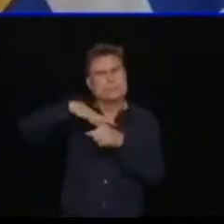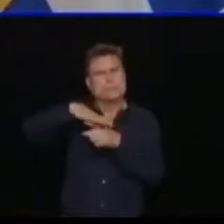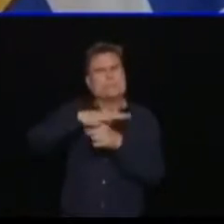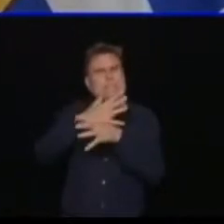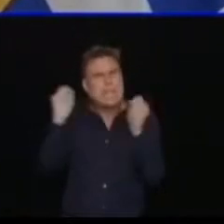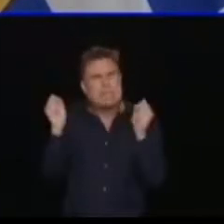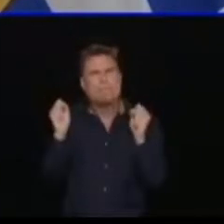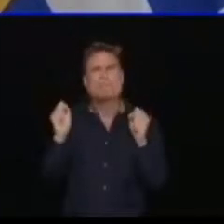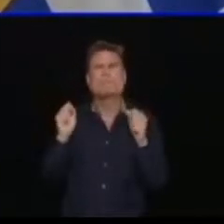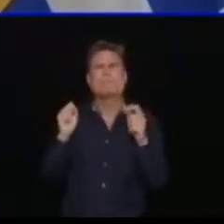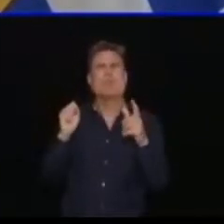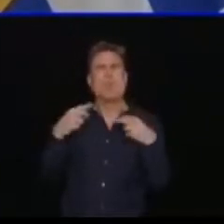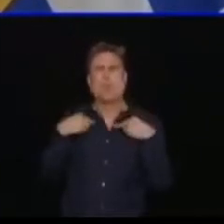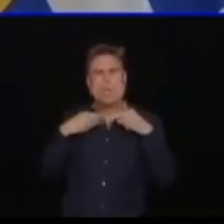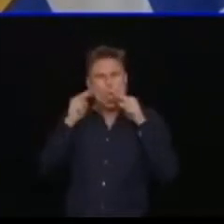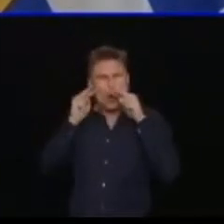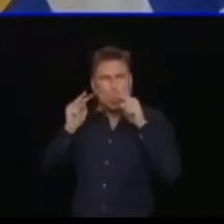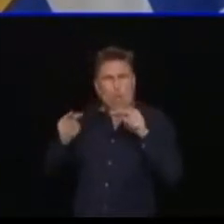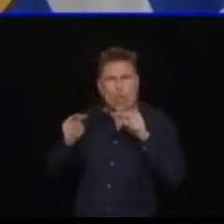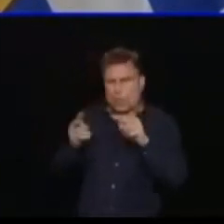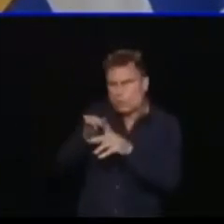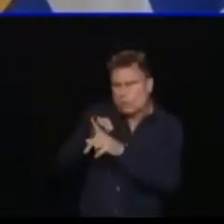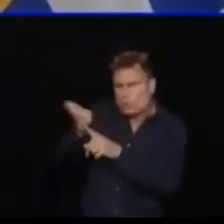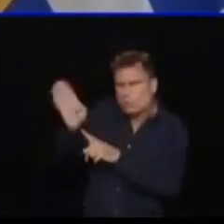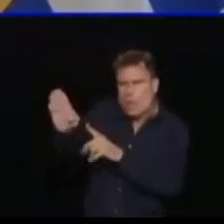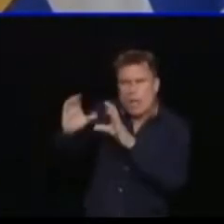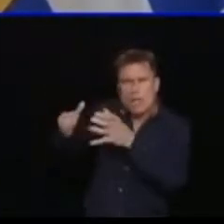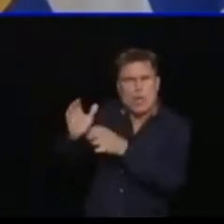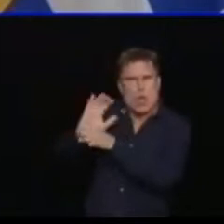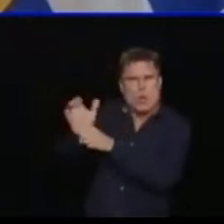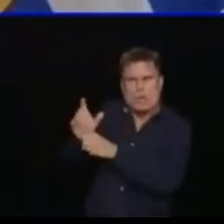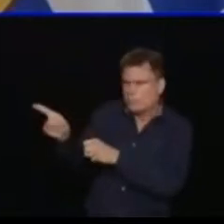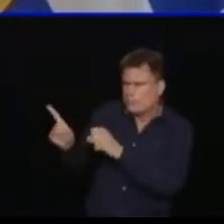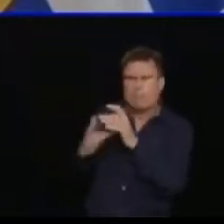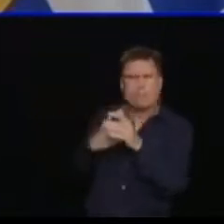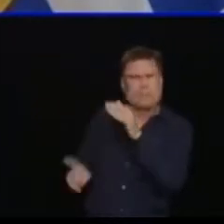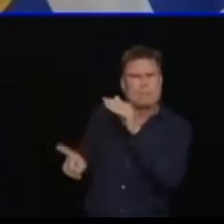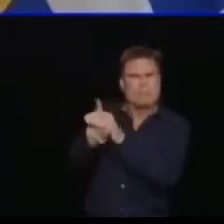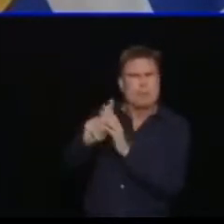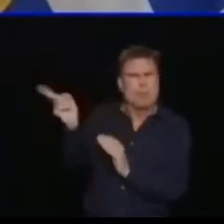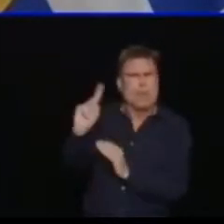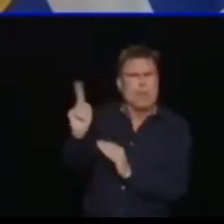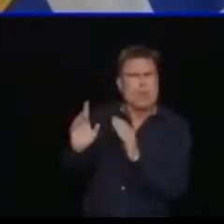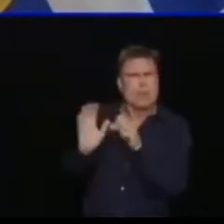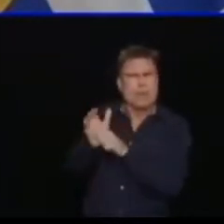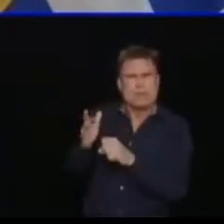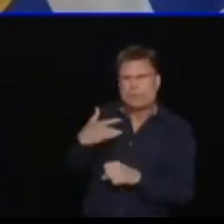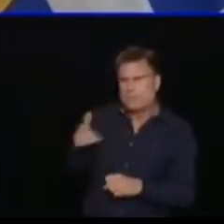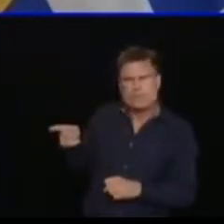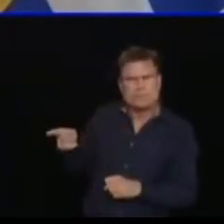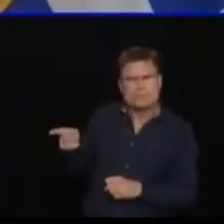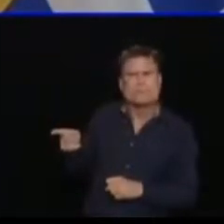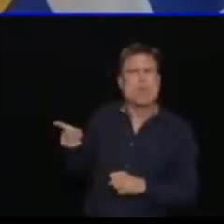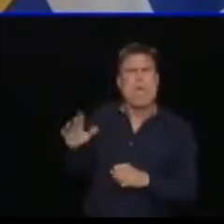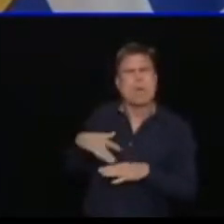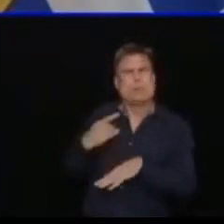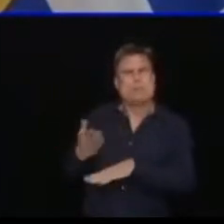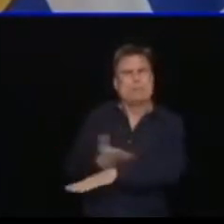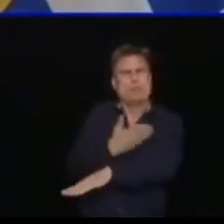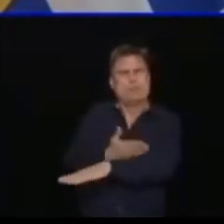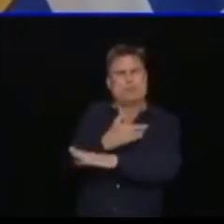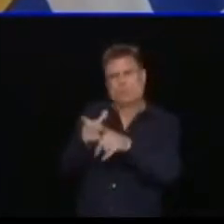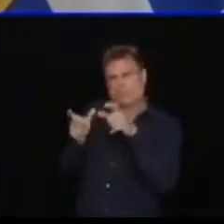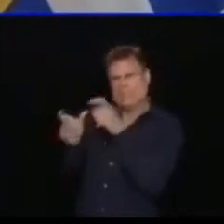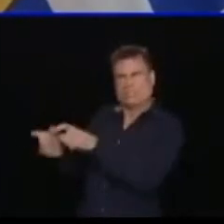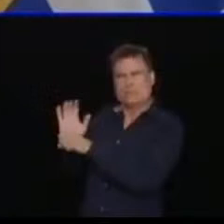at the measures that are important to try and reduce the spread in those 所以 settings. 我们这 So 些 we will be coming 措 out 施是不是 later 能够 this 阻 week. 止 We've 这 been 些 in the 病毒的 process